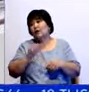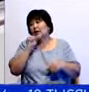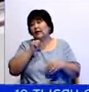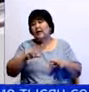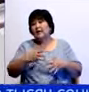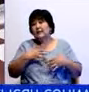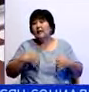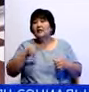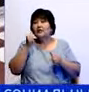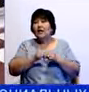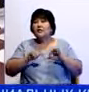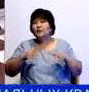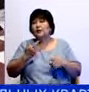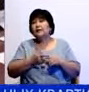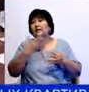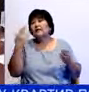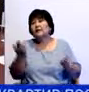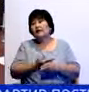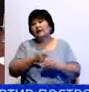скота чаще всего происходит из-за отсутствия подо